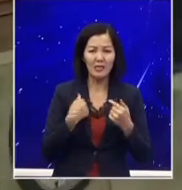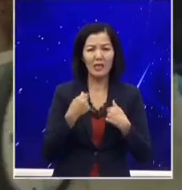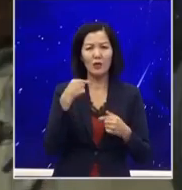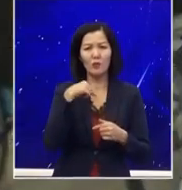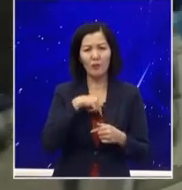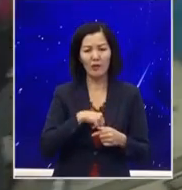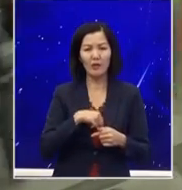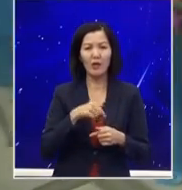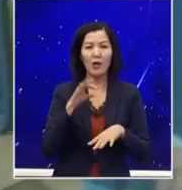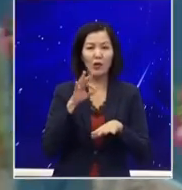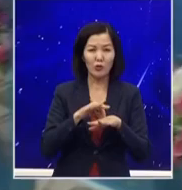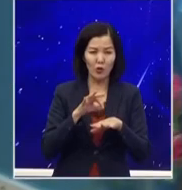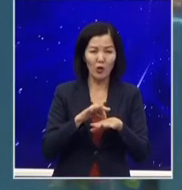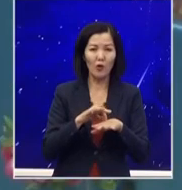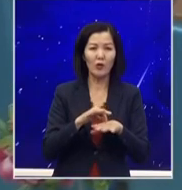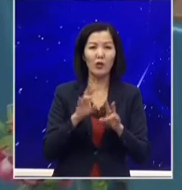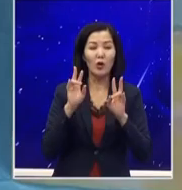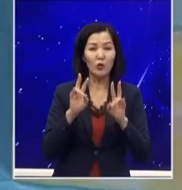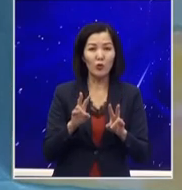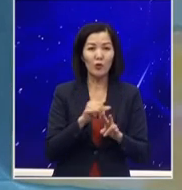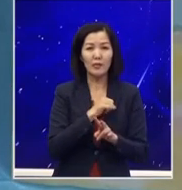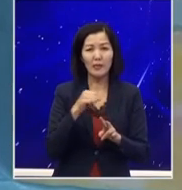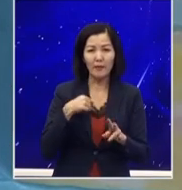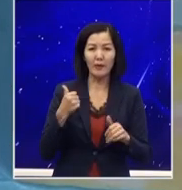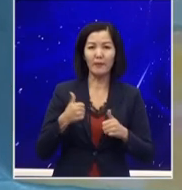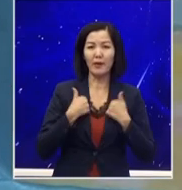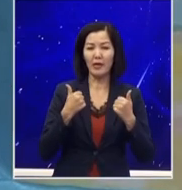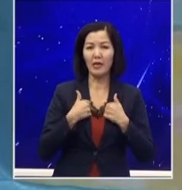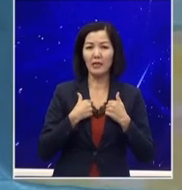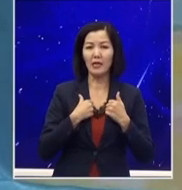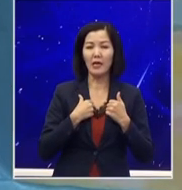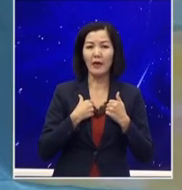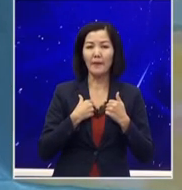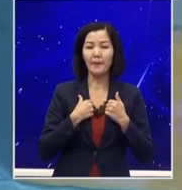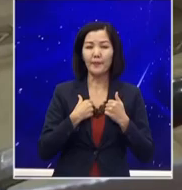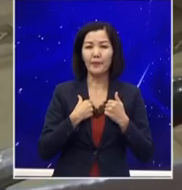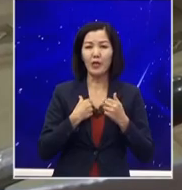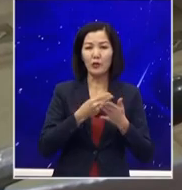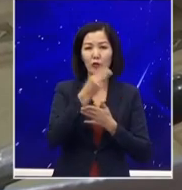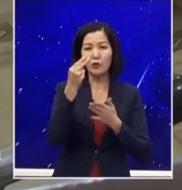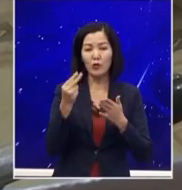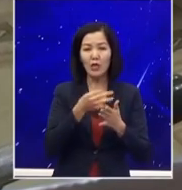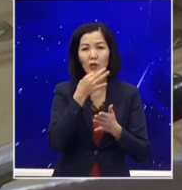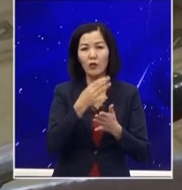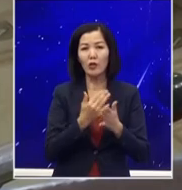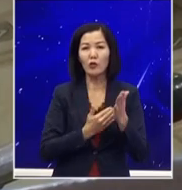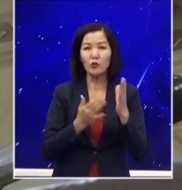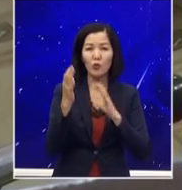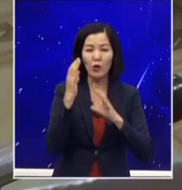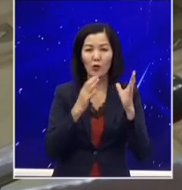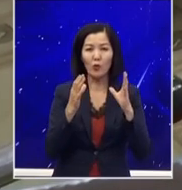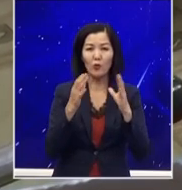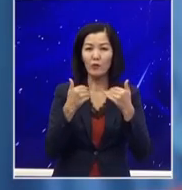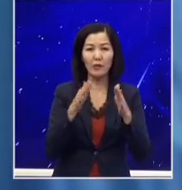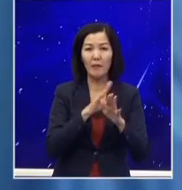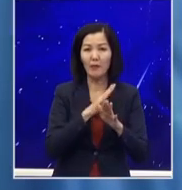маза берсін бе. Ал сондағы көңілгі жалғыз демеу болары осы қылғалама. Жоғары оқу орнын тамамдамаса да қиялдан